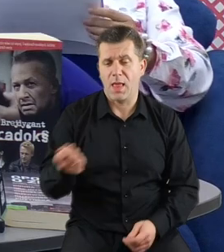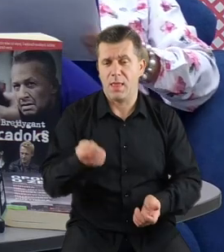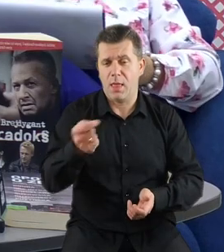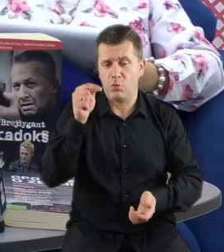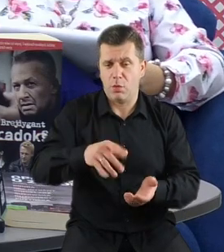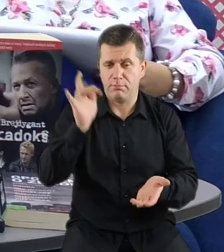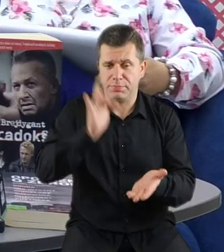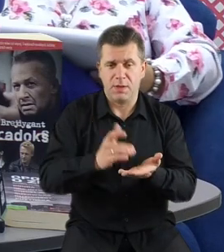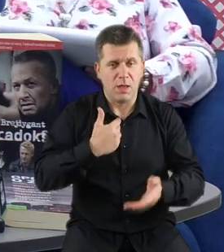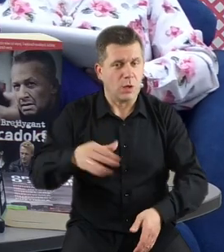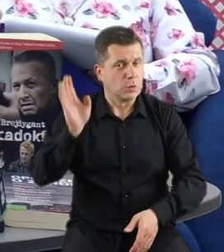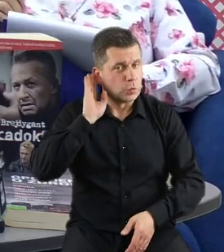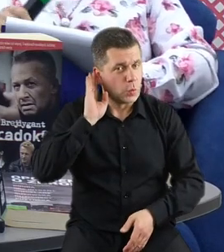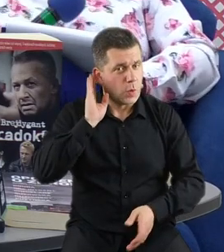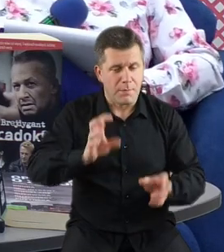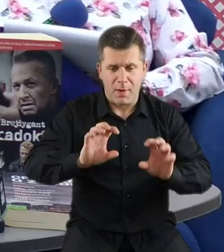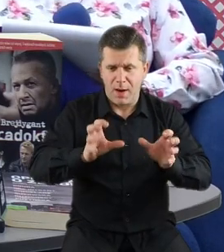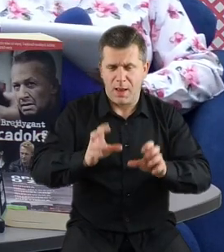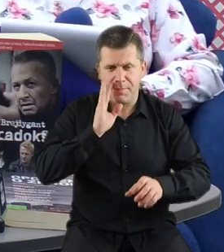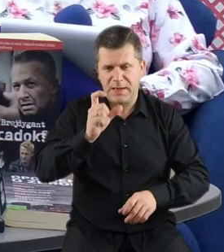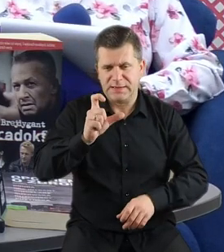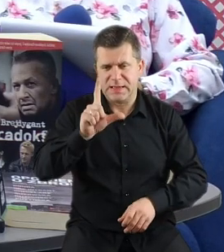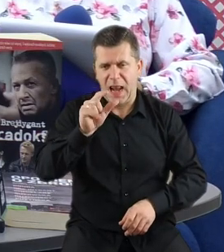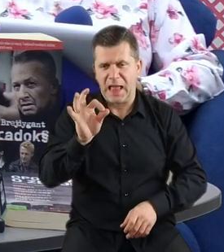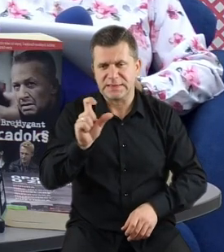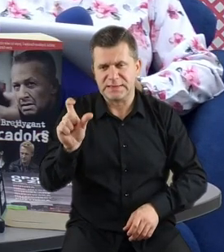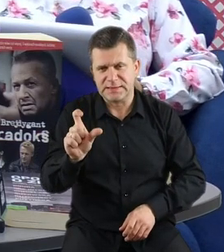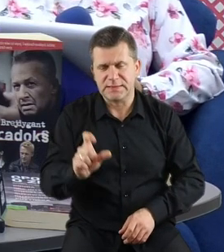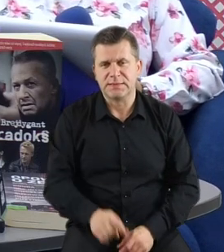Jadąc tutaj, słuchałem chyba w Radiu Classic